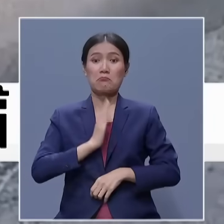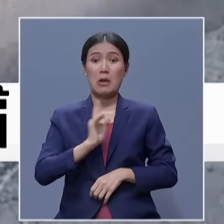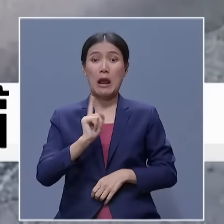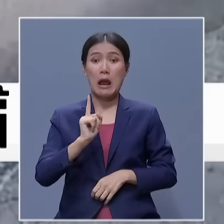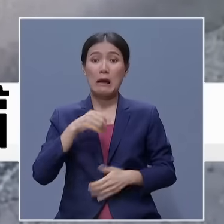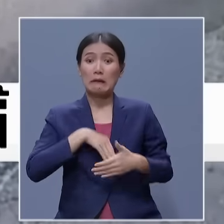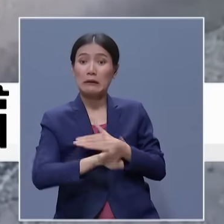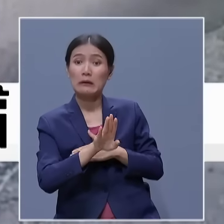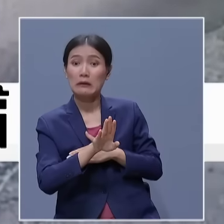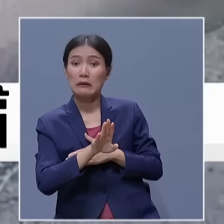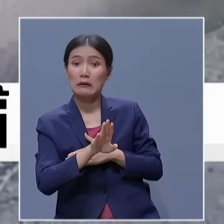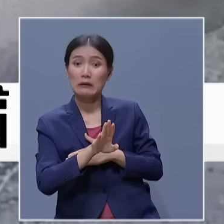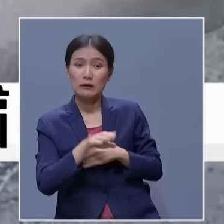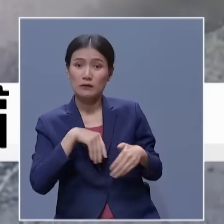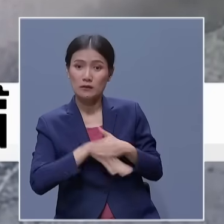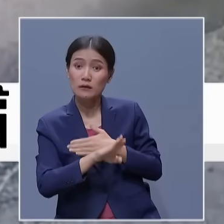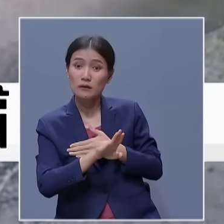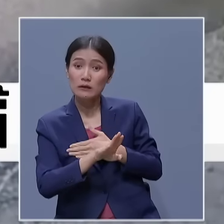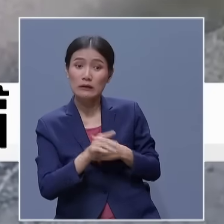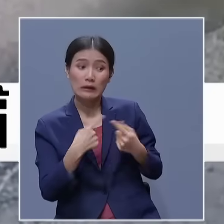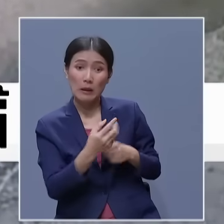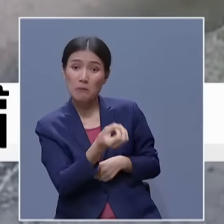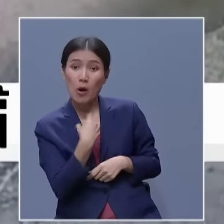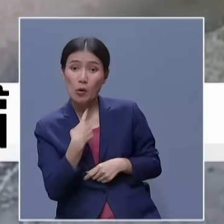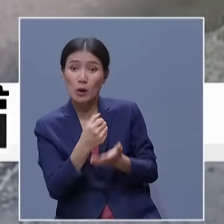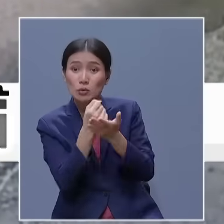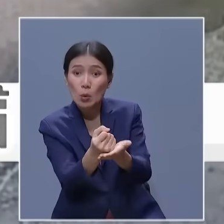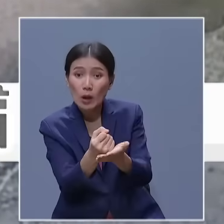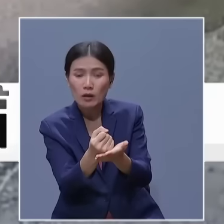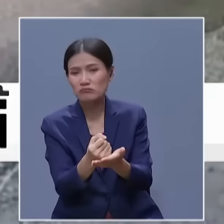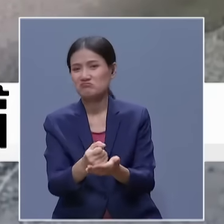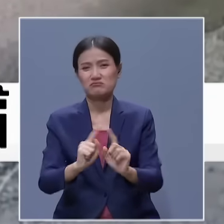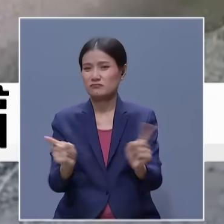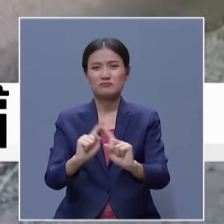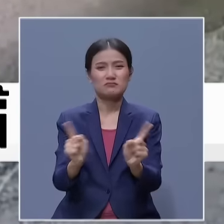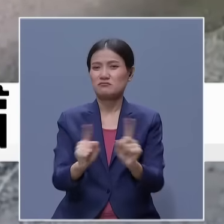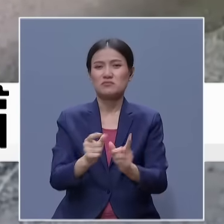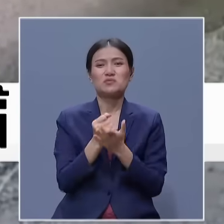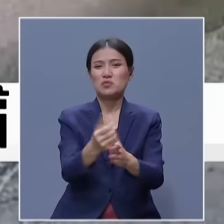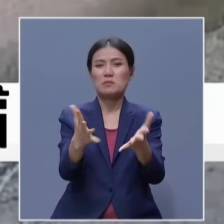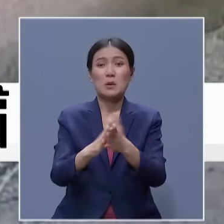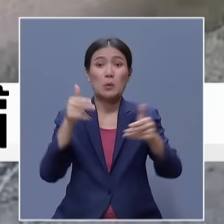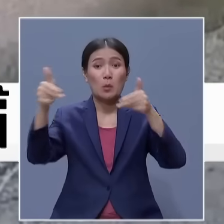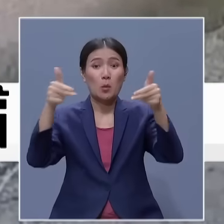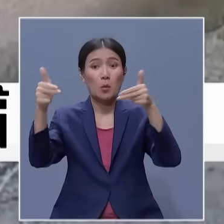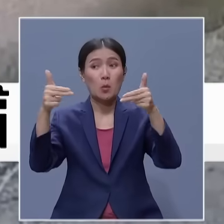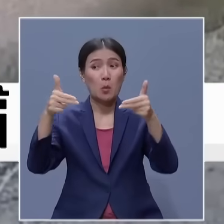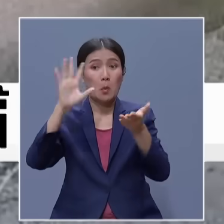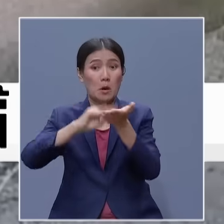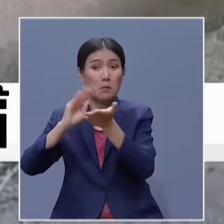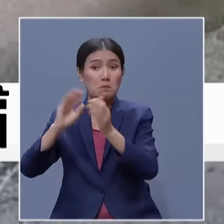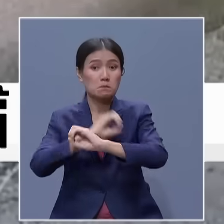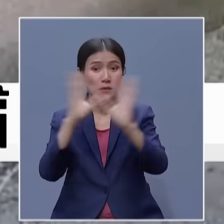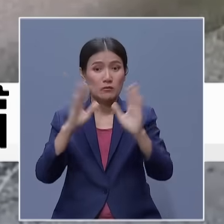ลับบอกว่าไปช่วยทั้งที่ไม่ได้ช่วยอะไรเลยเนี่ยทุกอย่างมันชัดเจนหมดนะครับหลังจากกู้ไฟล์ภาพจากเซิร์ฟเวอร์ได้ลอง